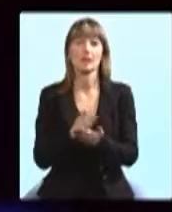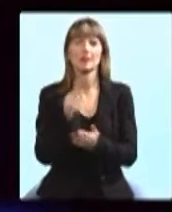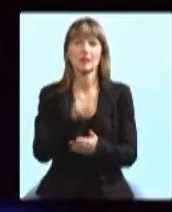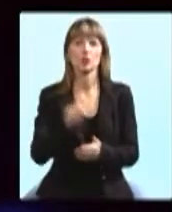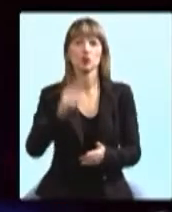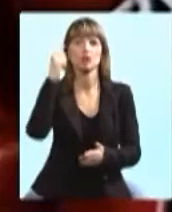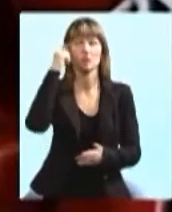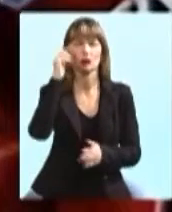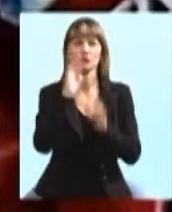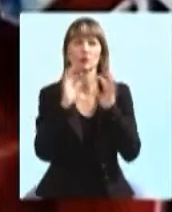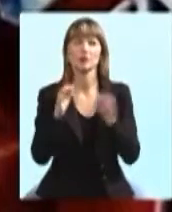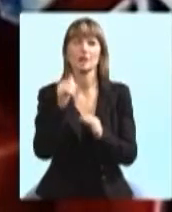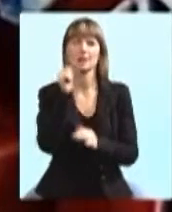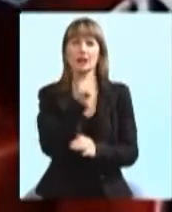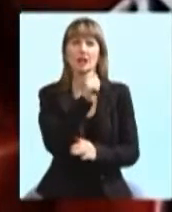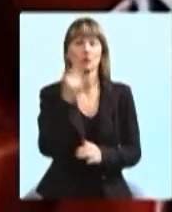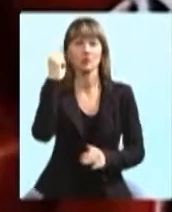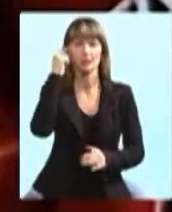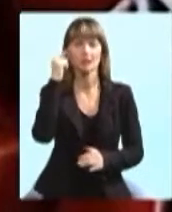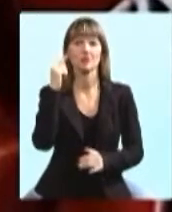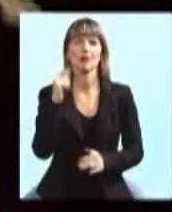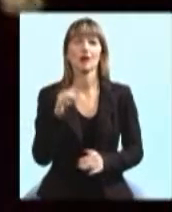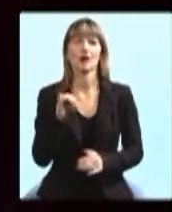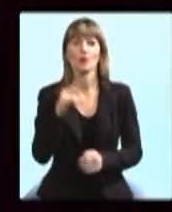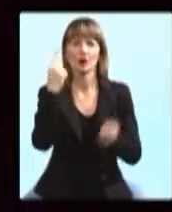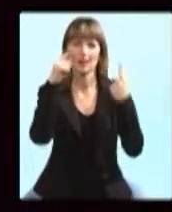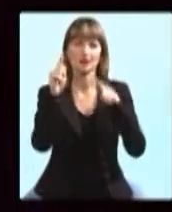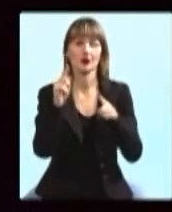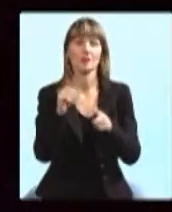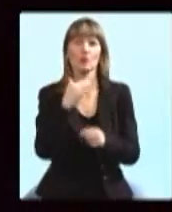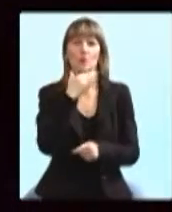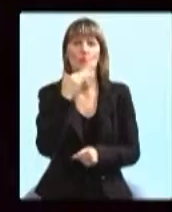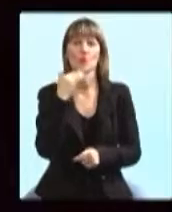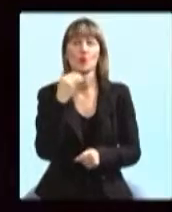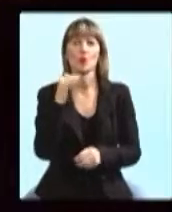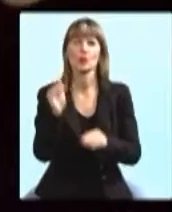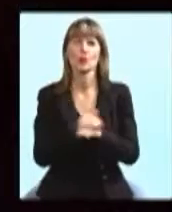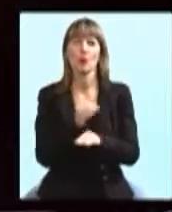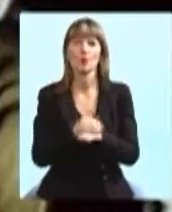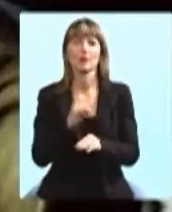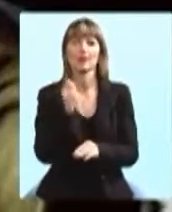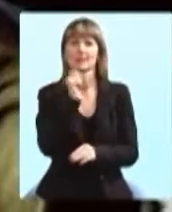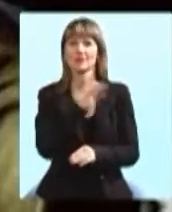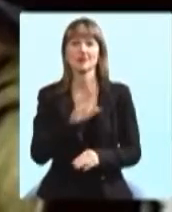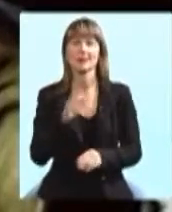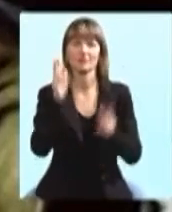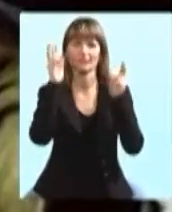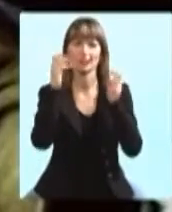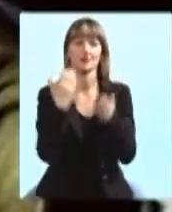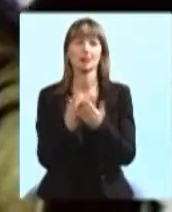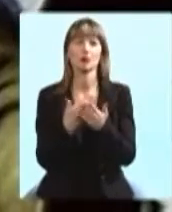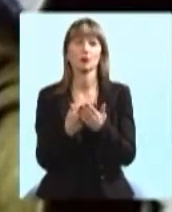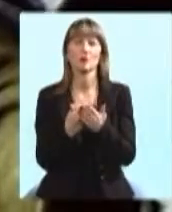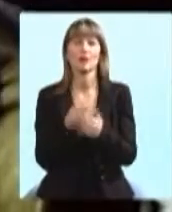жінка, що береже таємні знання. А у мультиках та казках взагалі чимало добрих і зовсім не злих відьом. Наприклад,